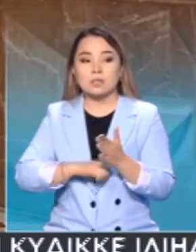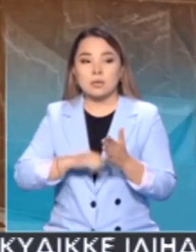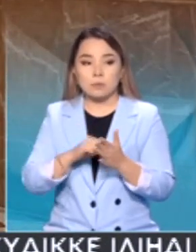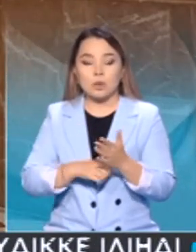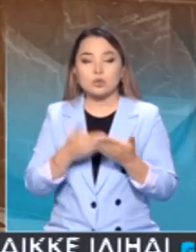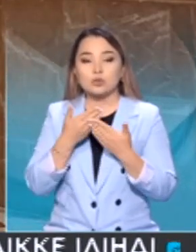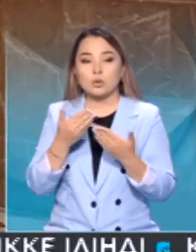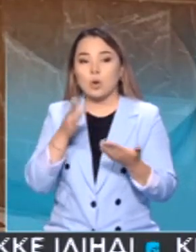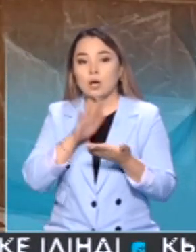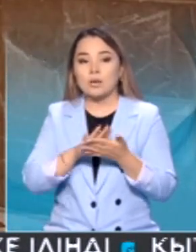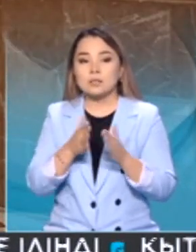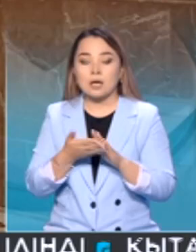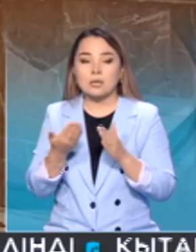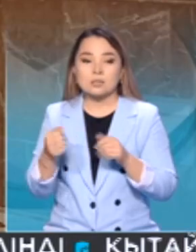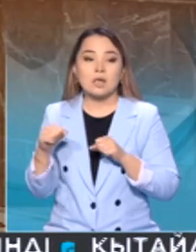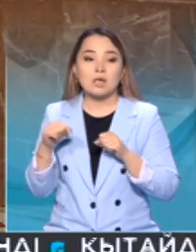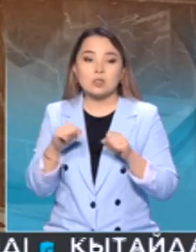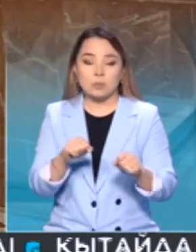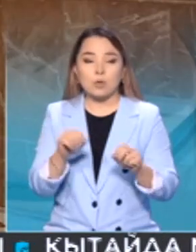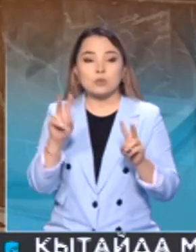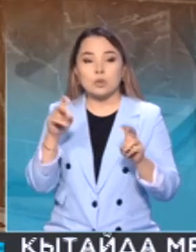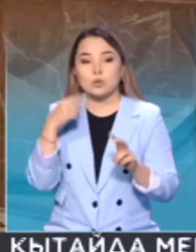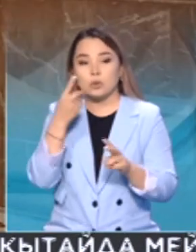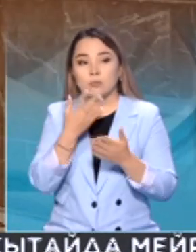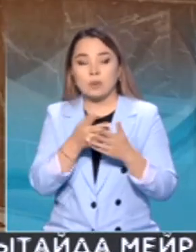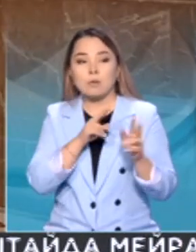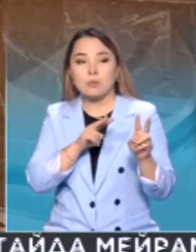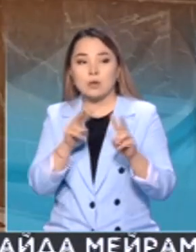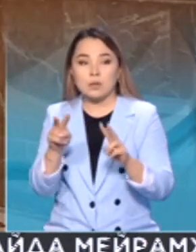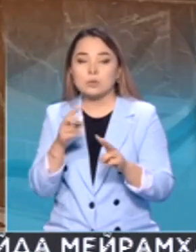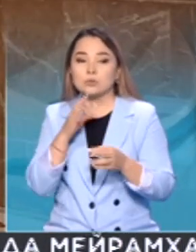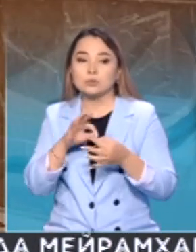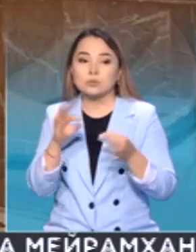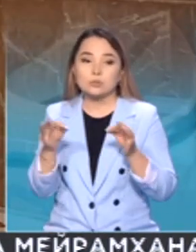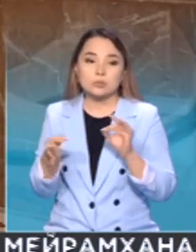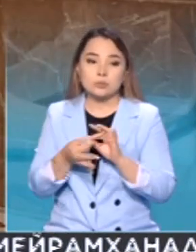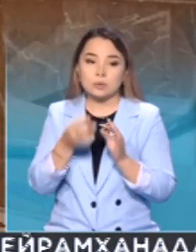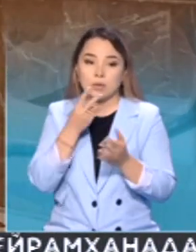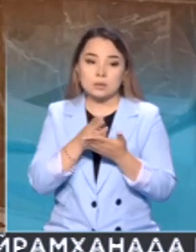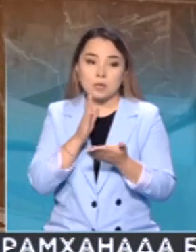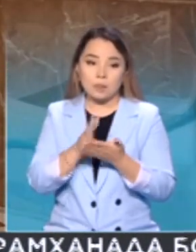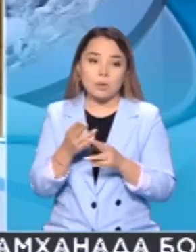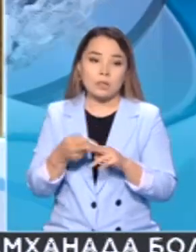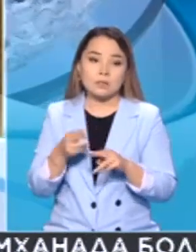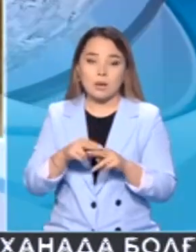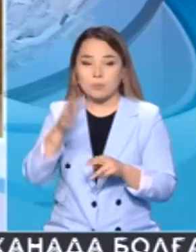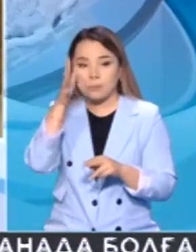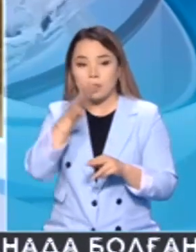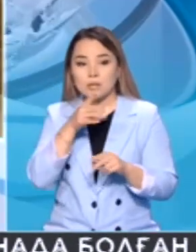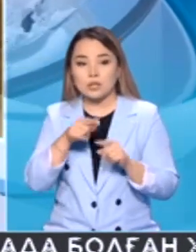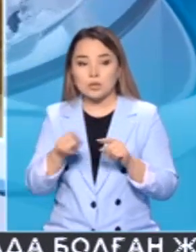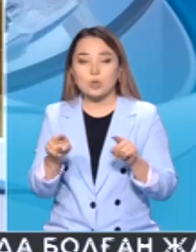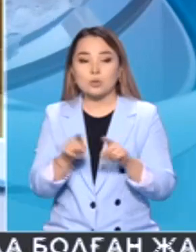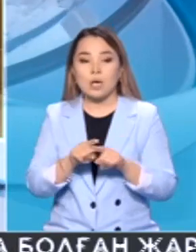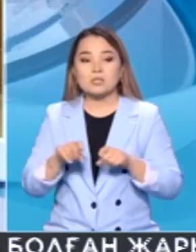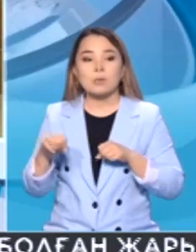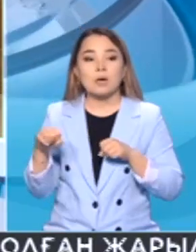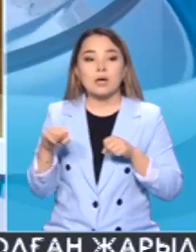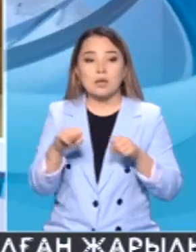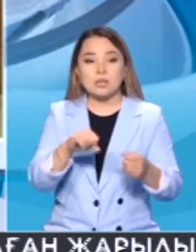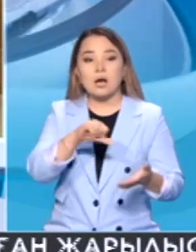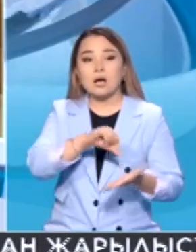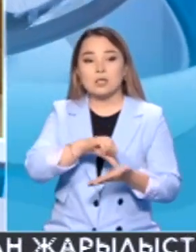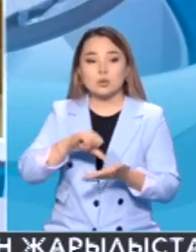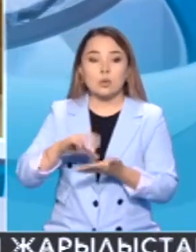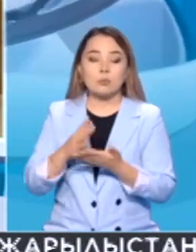соңғы уақытта транспорттың бұл түріне бақылау жасау әбден қиындап кеткен. Биыл 5 айдың өзінде самокатшылардың